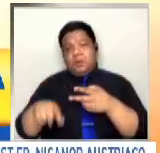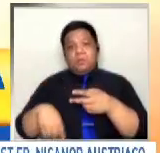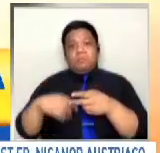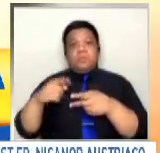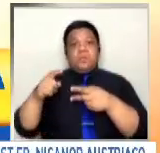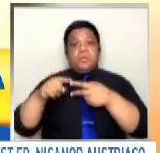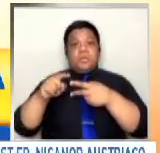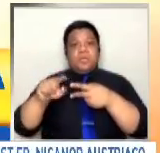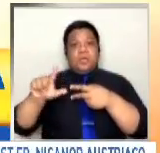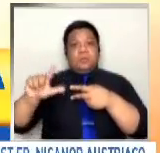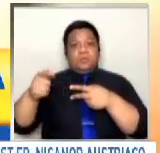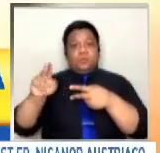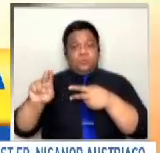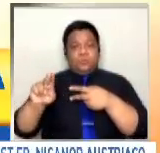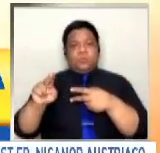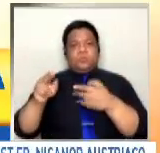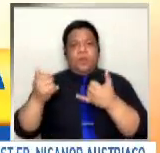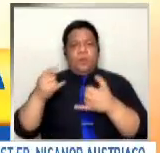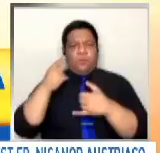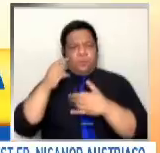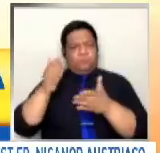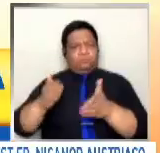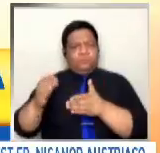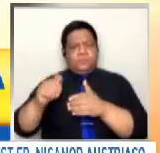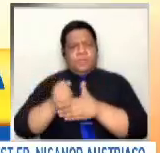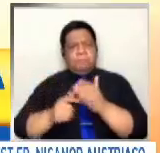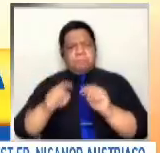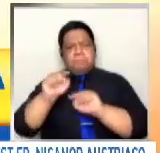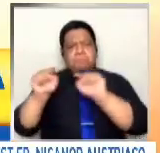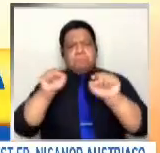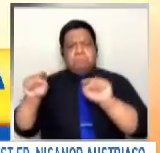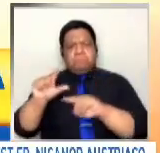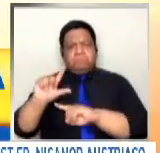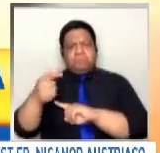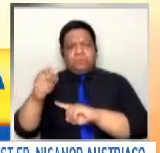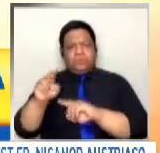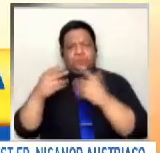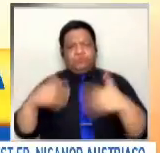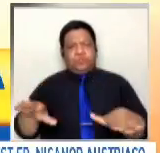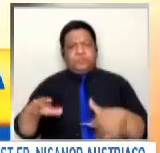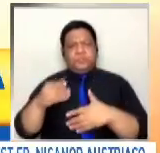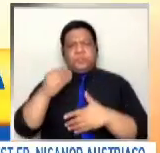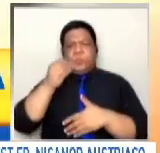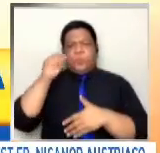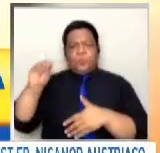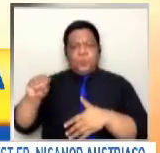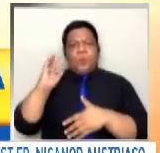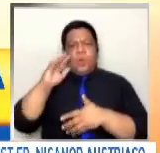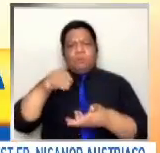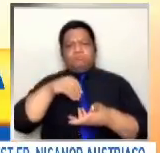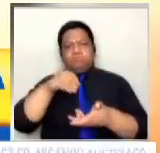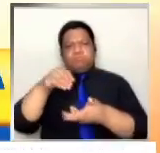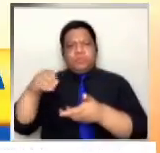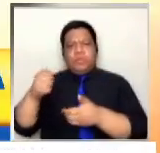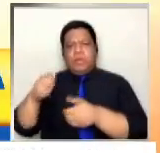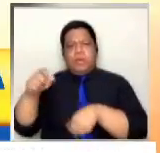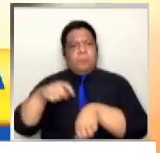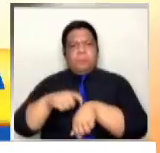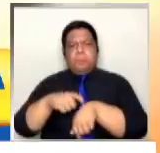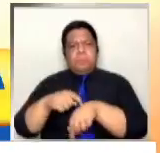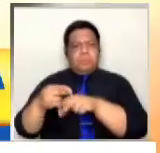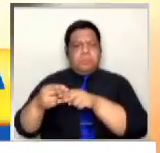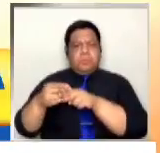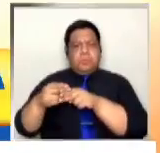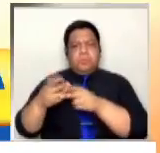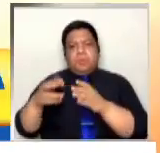ay kinakamada na. I know of some LGUs in Metro Manila na nakapag-procure na at ipamimigay na po nila yan anytime soon. So yung iba, bigas,